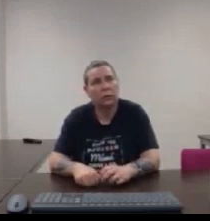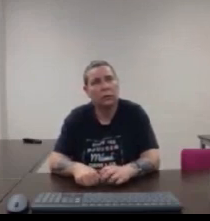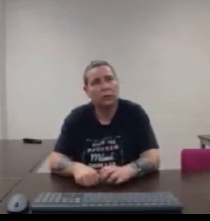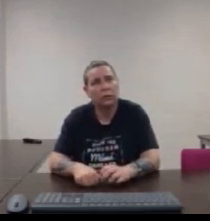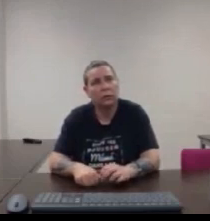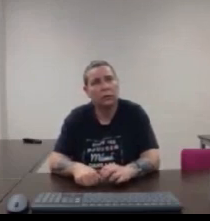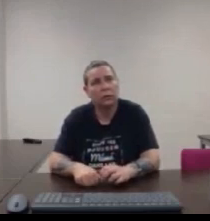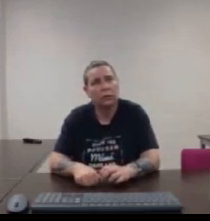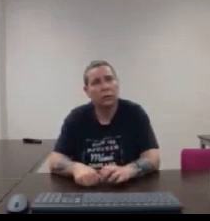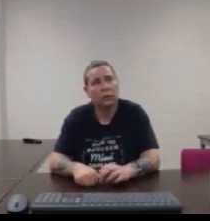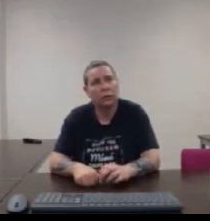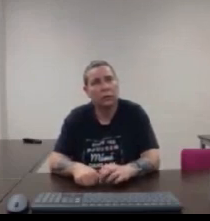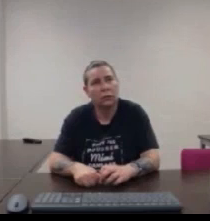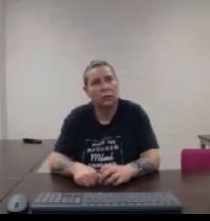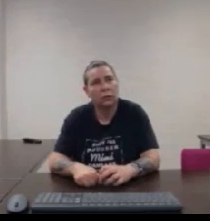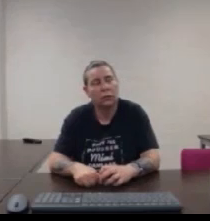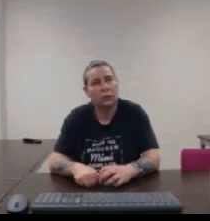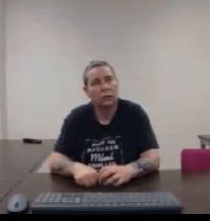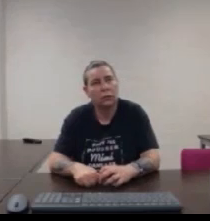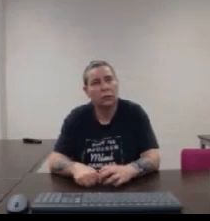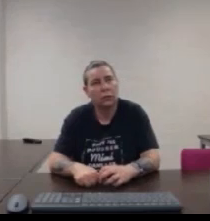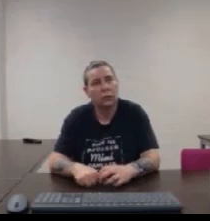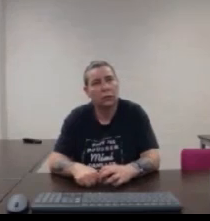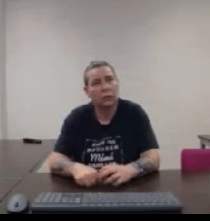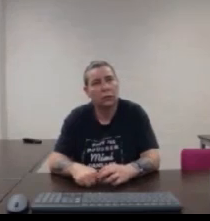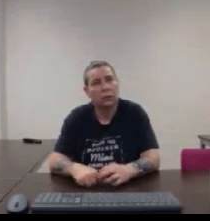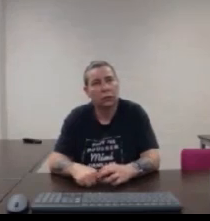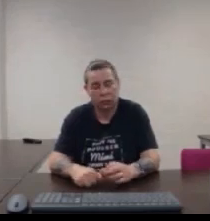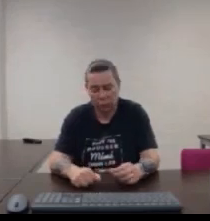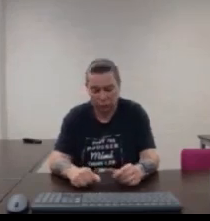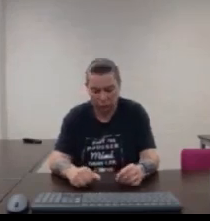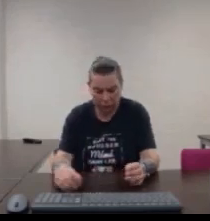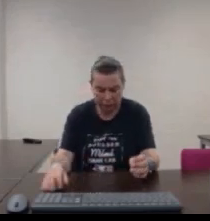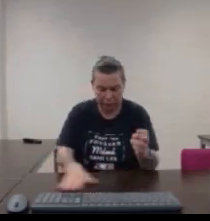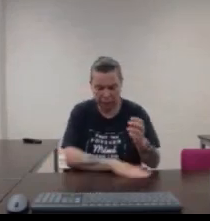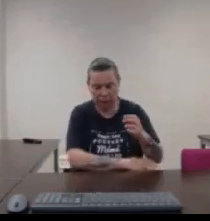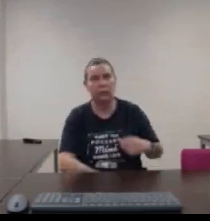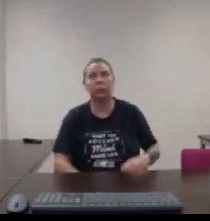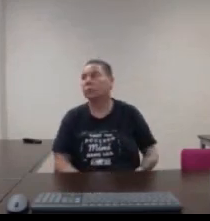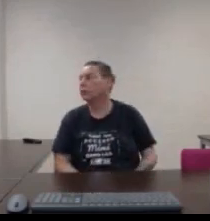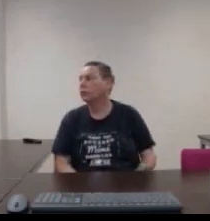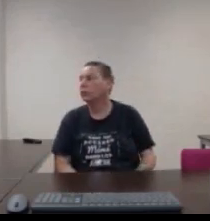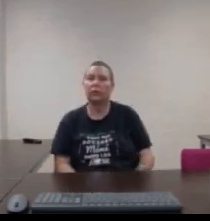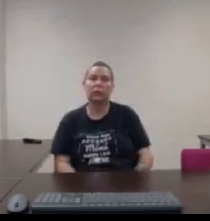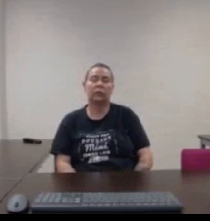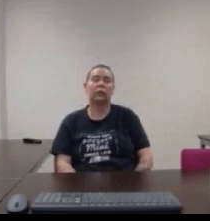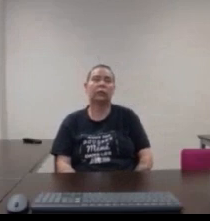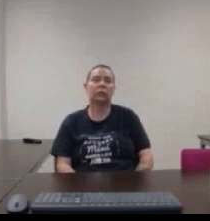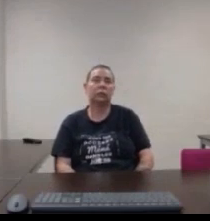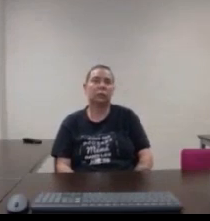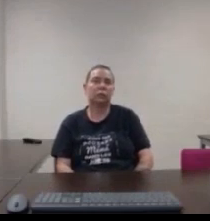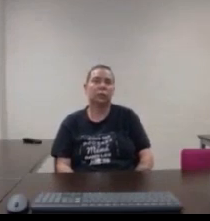arrivez à mettre en œuvre votre droit à la déconnexion? Donc voilà, sur certains créneaux horaires, alors on est et sur du droit et aussi sur du devoir finalement